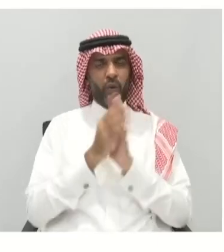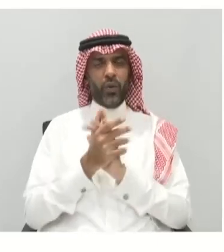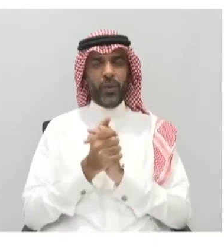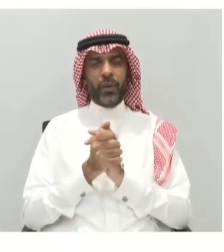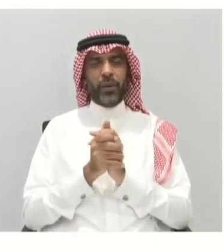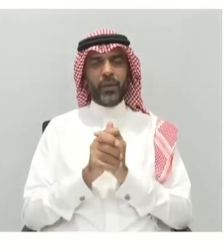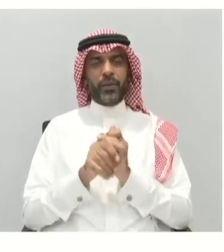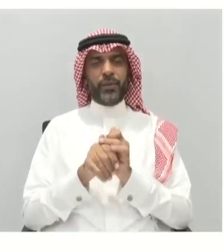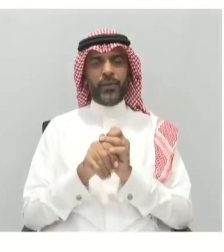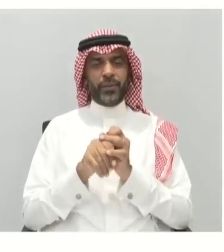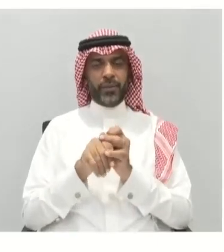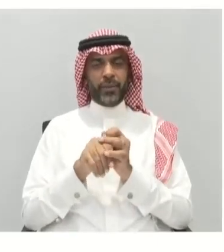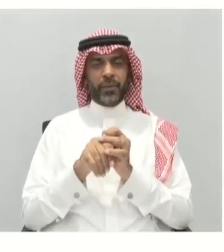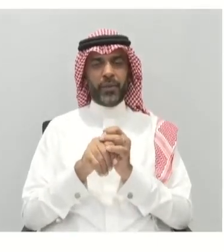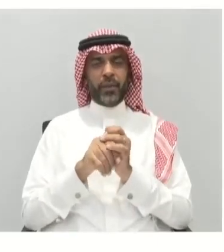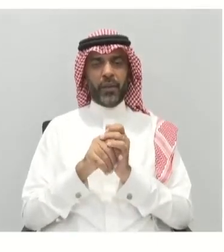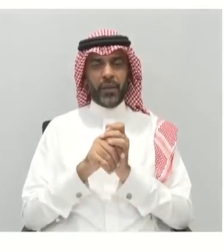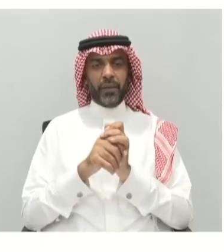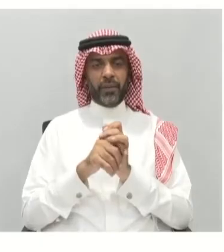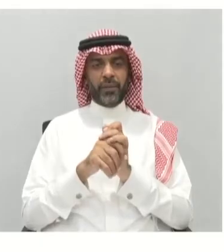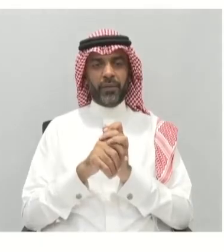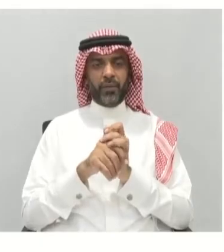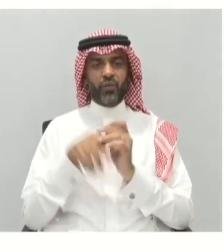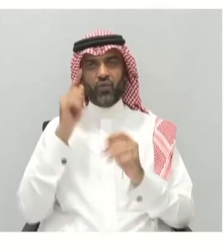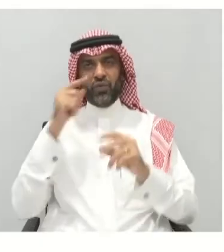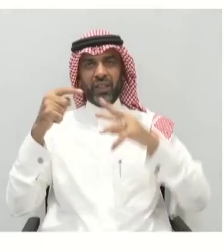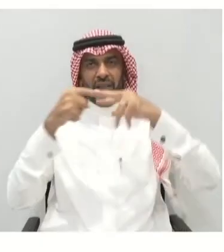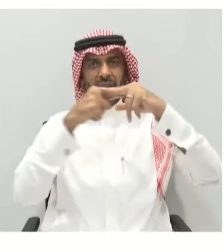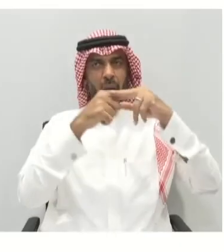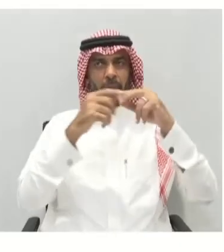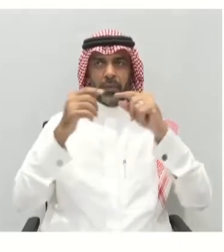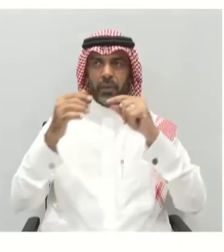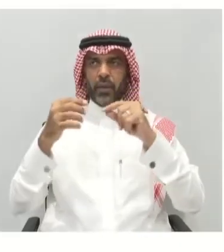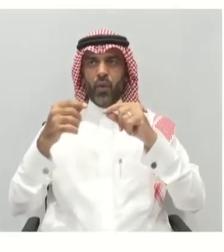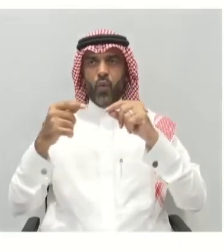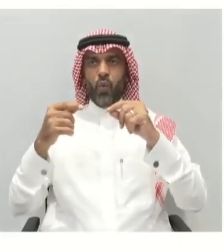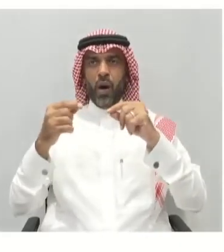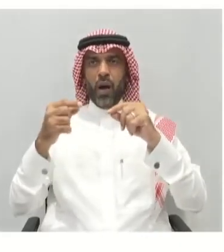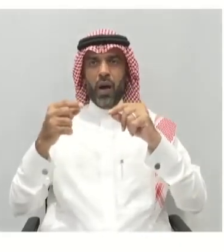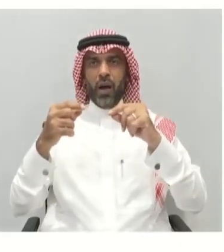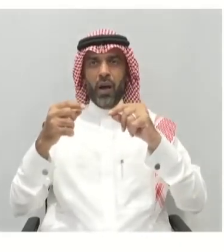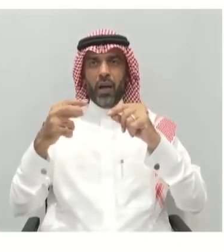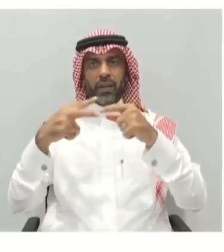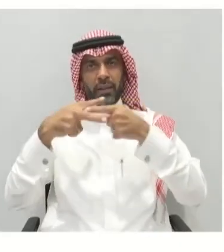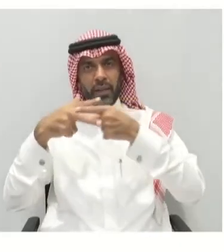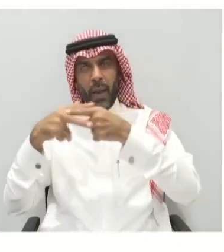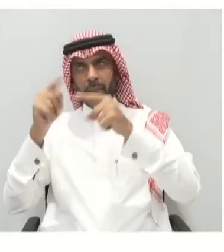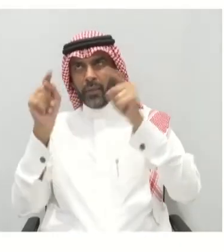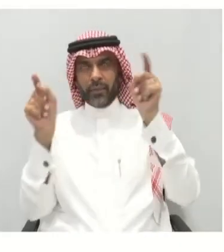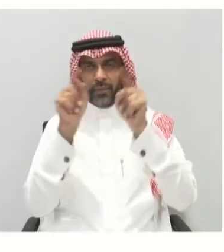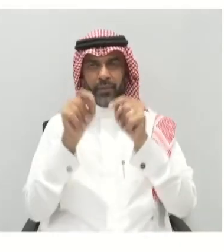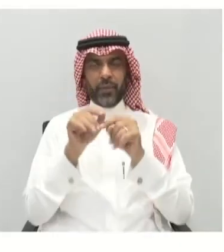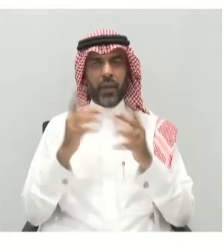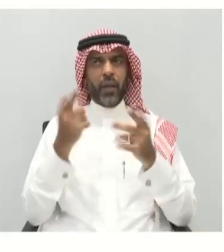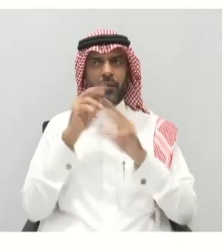ادله عندي مسوغات تربط بين البيانات والادعاء عندي ادله وابراهين يعني تدعم هذه المسوقات طيب